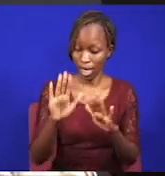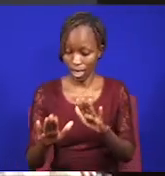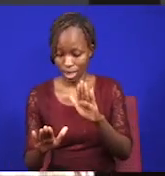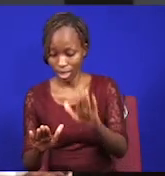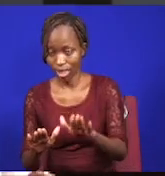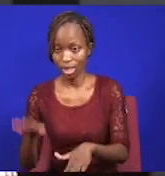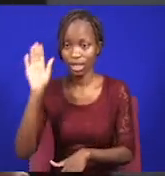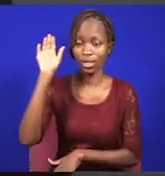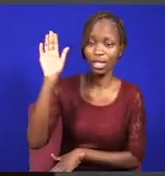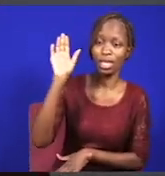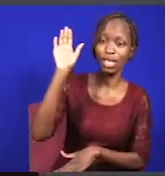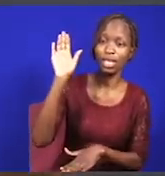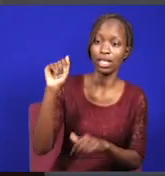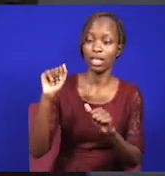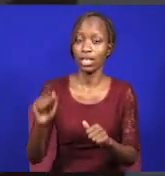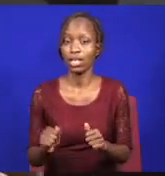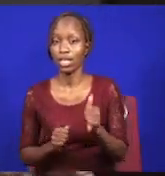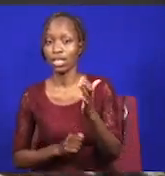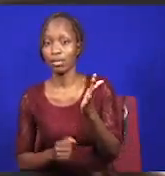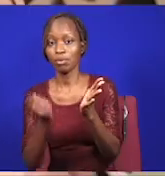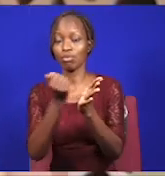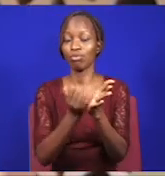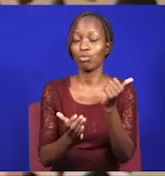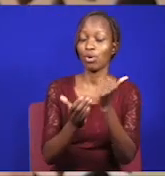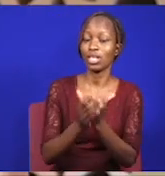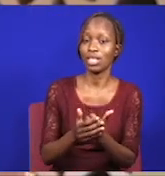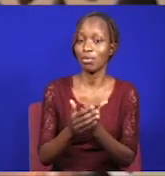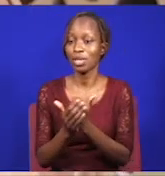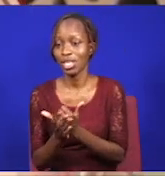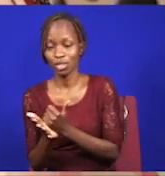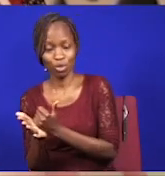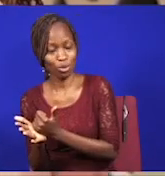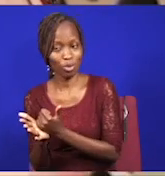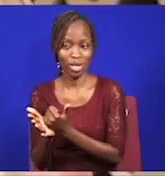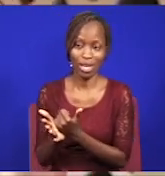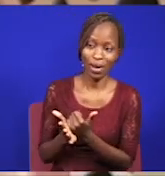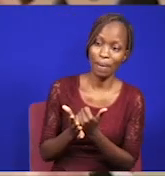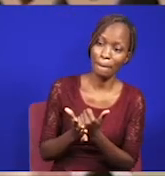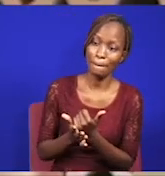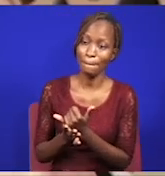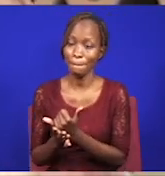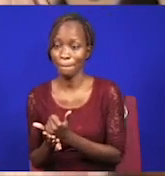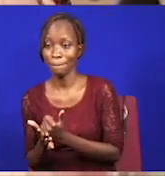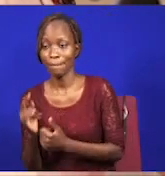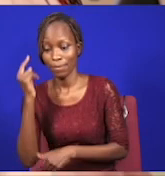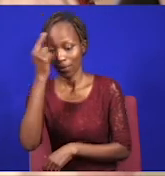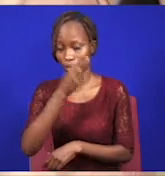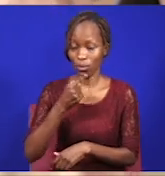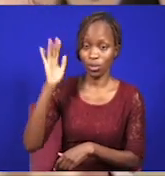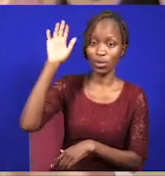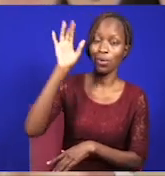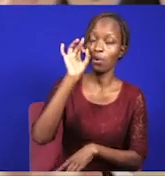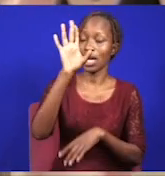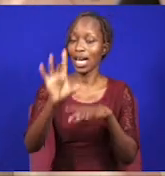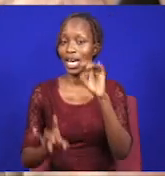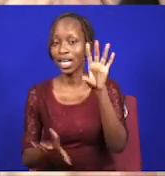miguuni mwake alama kubwa za misumari. Uso, uso